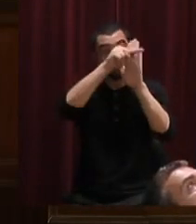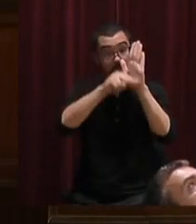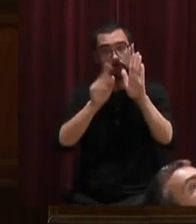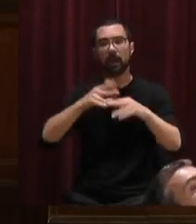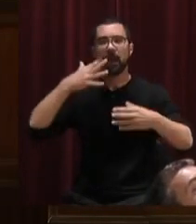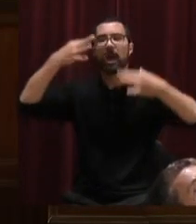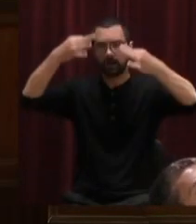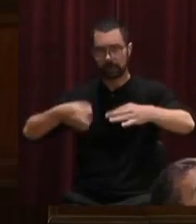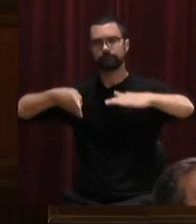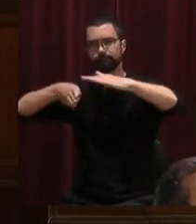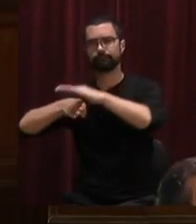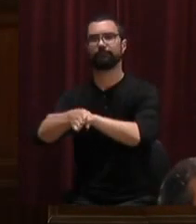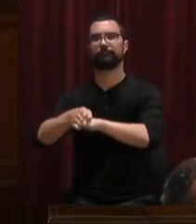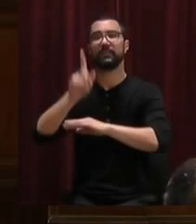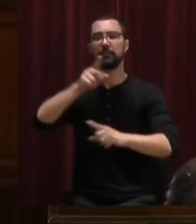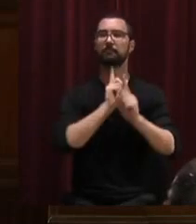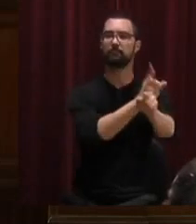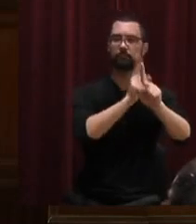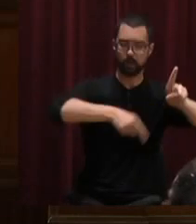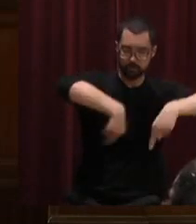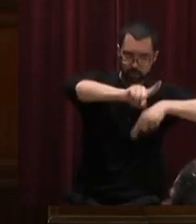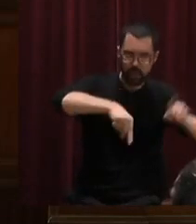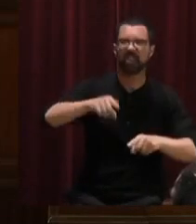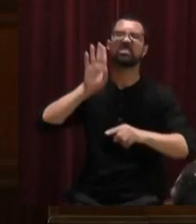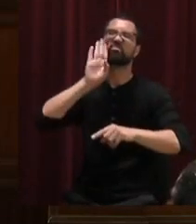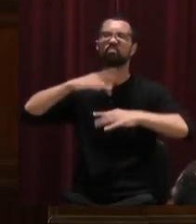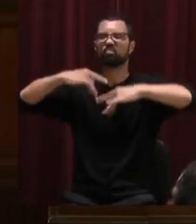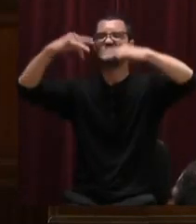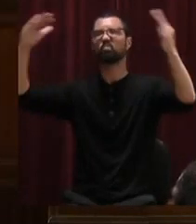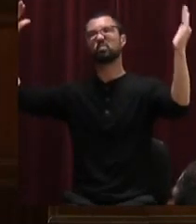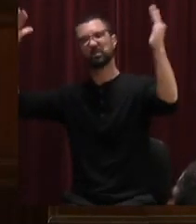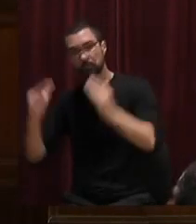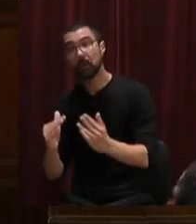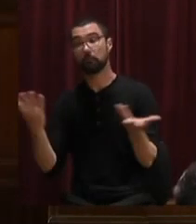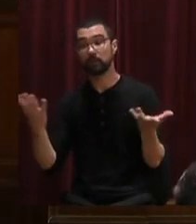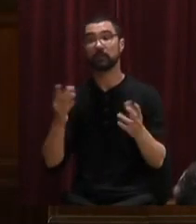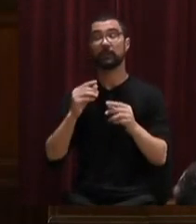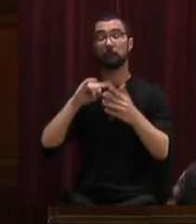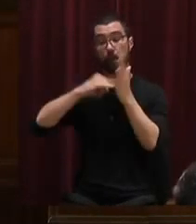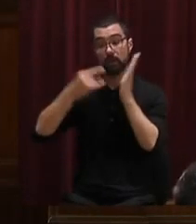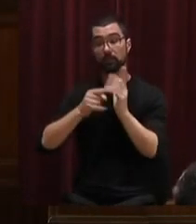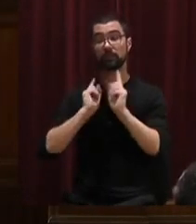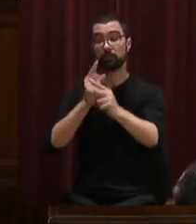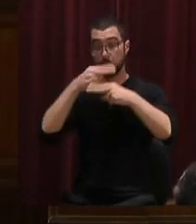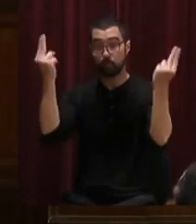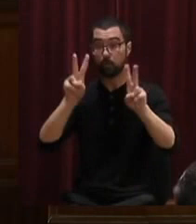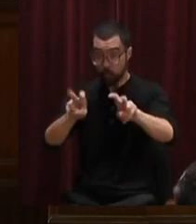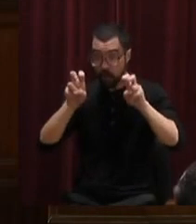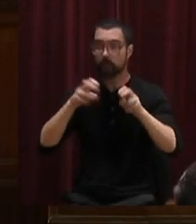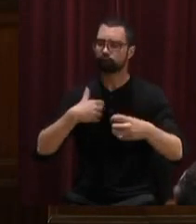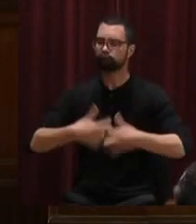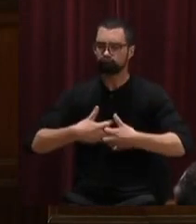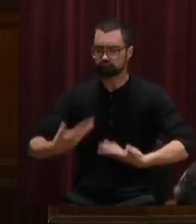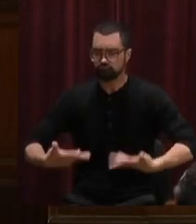realitat. Per millorar la mobilitat i reduir la pol·lució, avancem en els projectes de transport públics que ja estan en marxa. Per fer que la